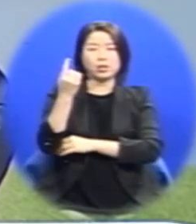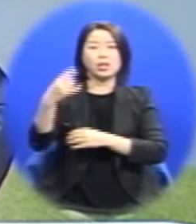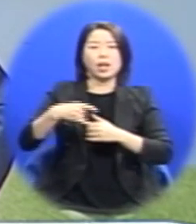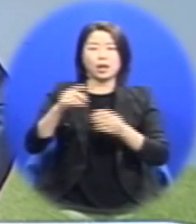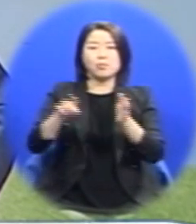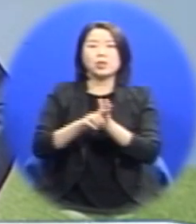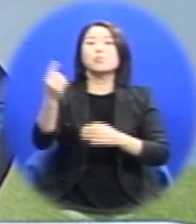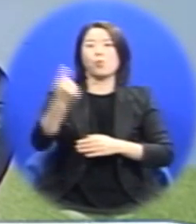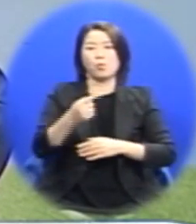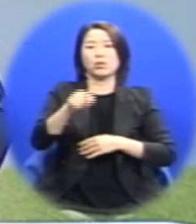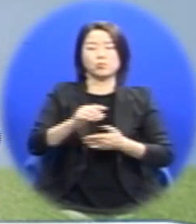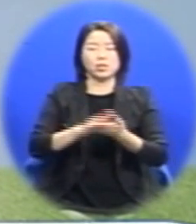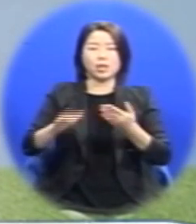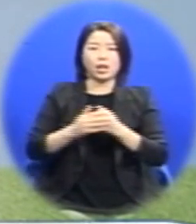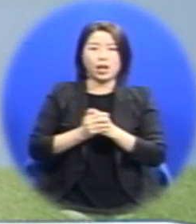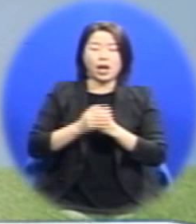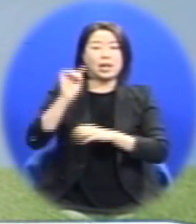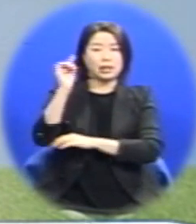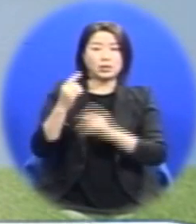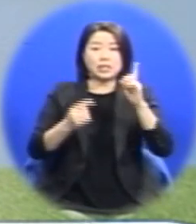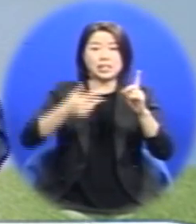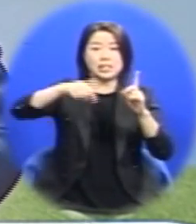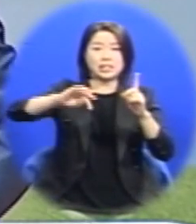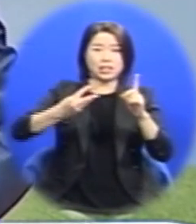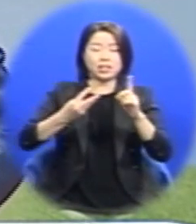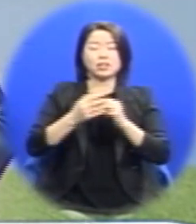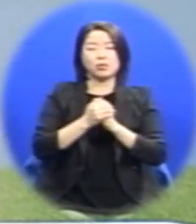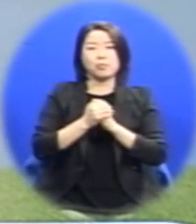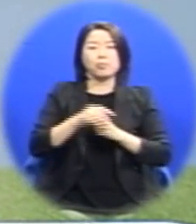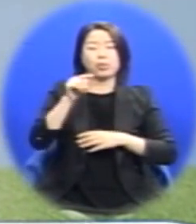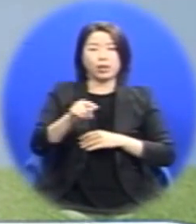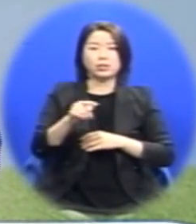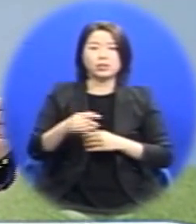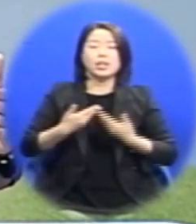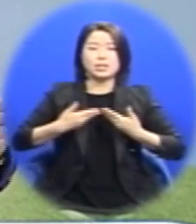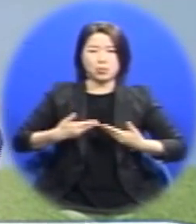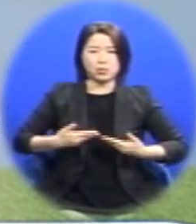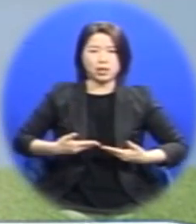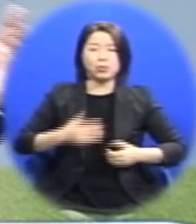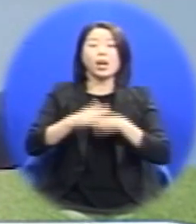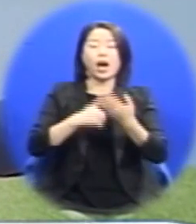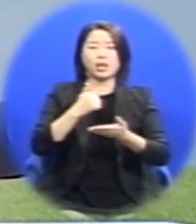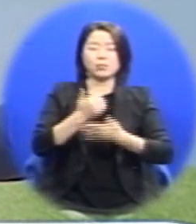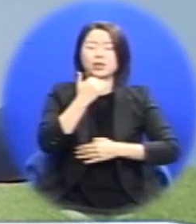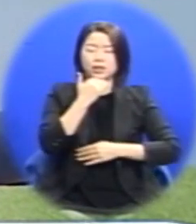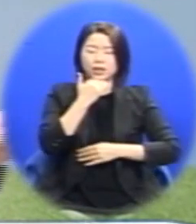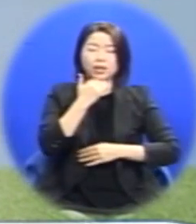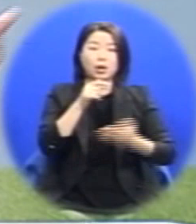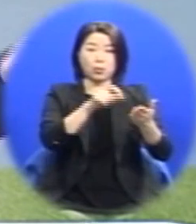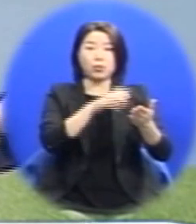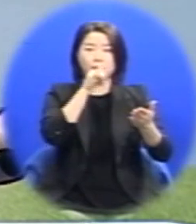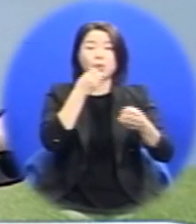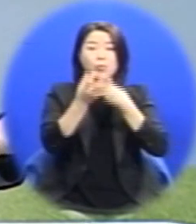온 겁니다. 다윗이 1절에서 62편 1절에서 그는 잠잠히 하나님을 기다린다고